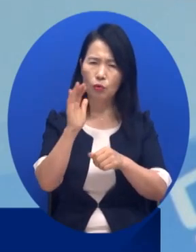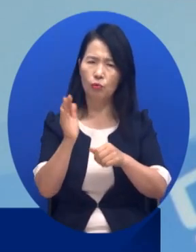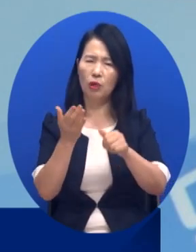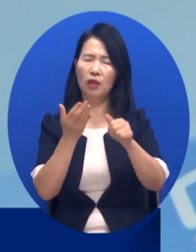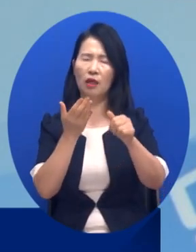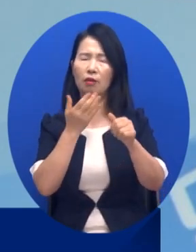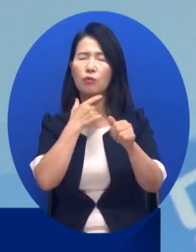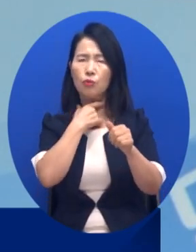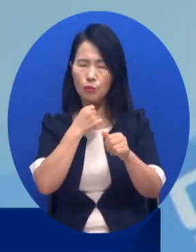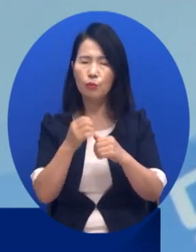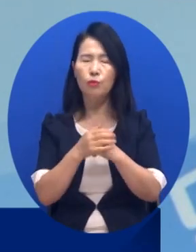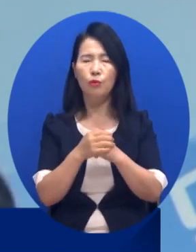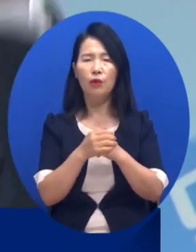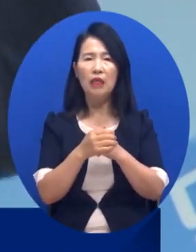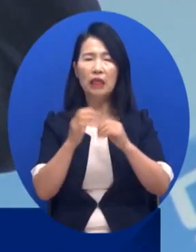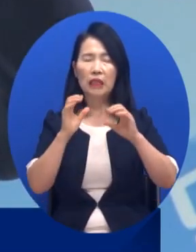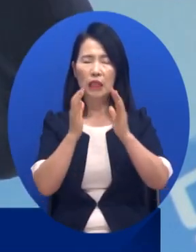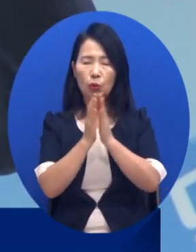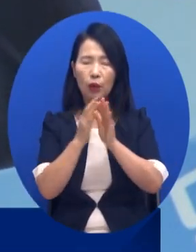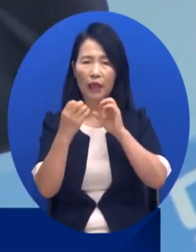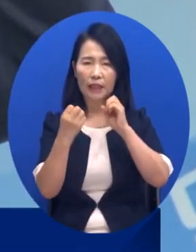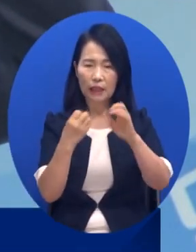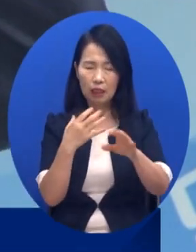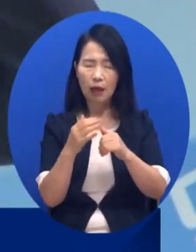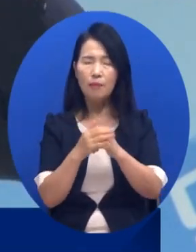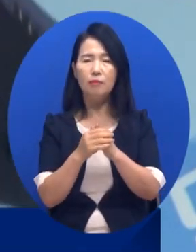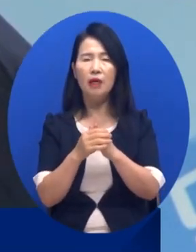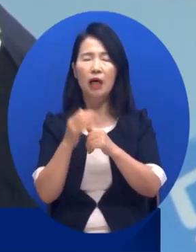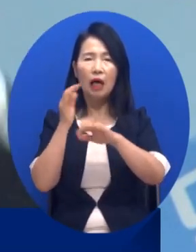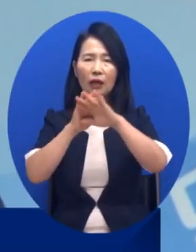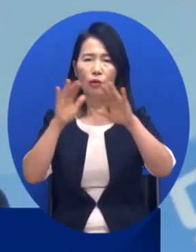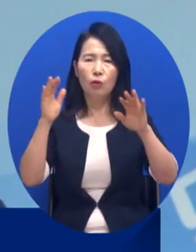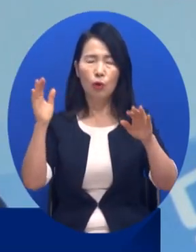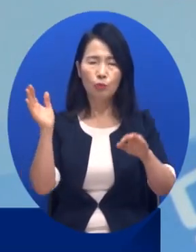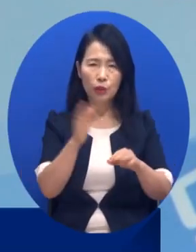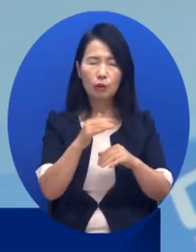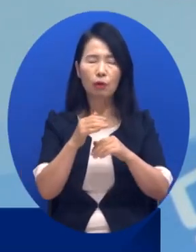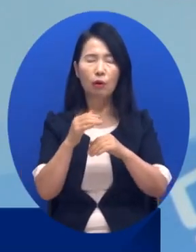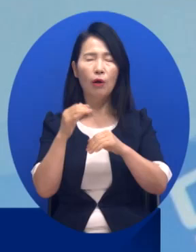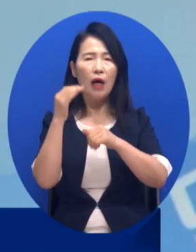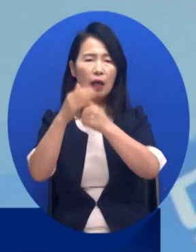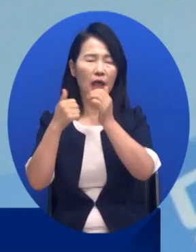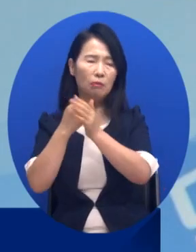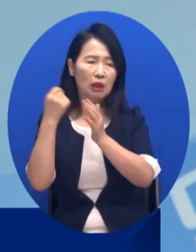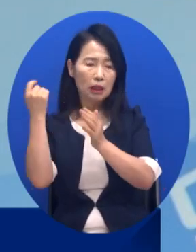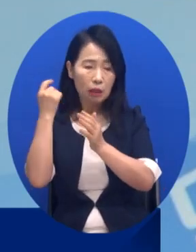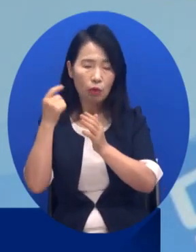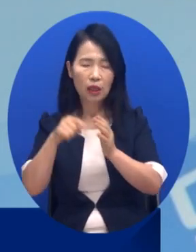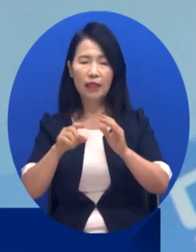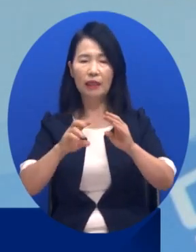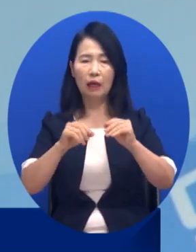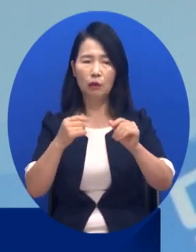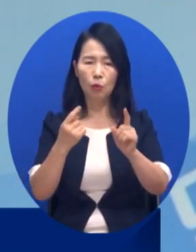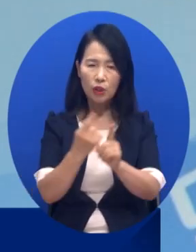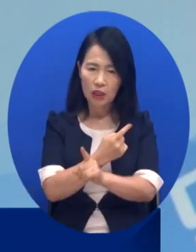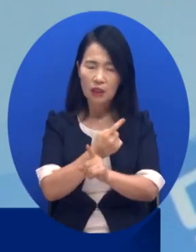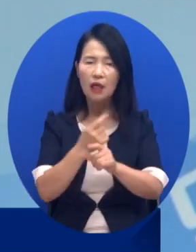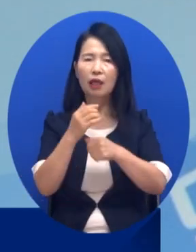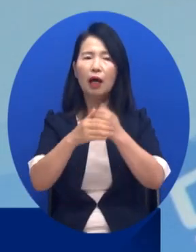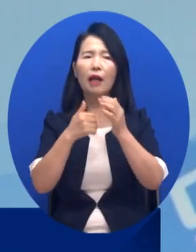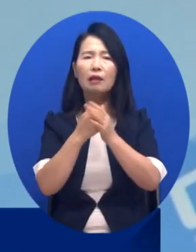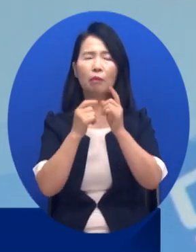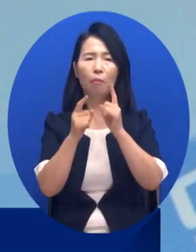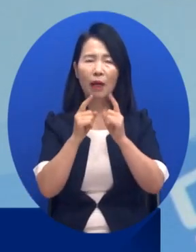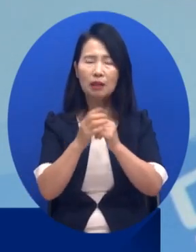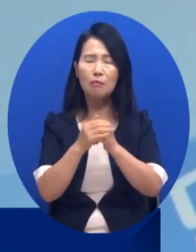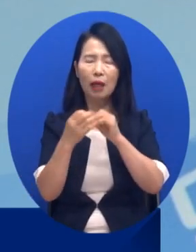기도의 응답으로 하늘로부터 내가 하늘에서 기도를 듣고 이 땅을 고친다는 이 하나님의